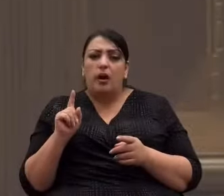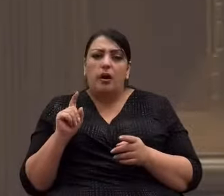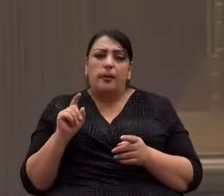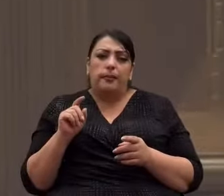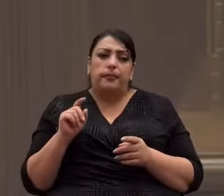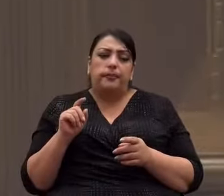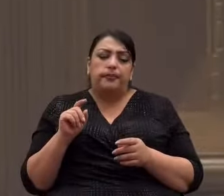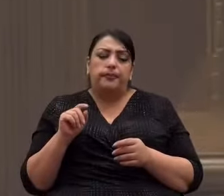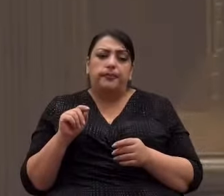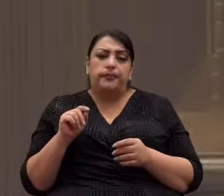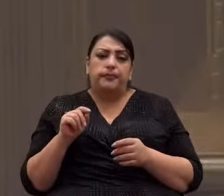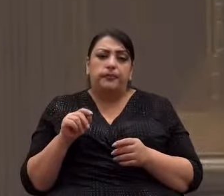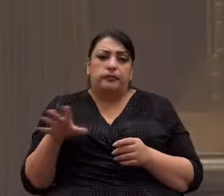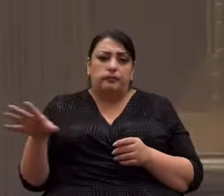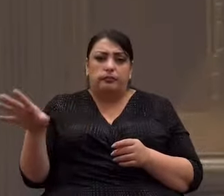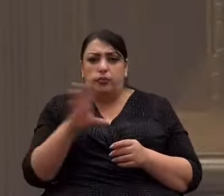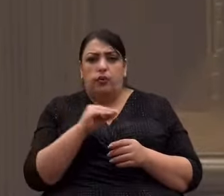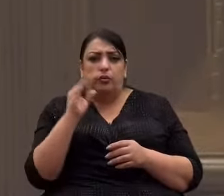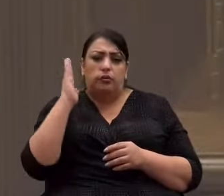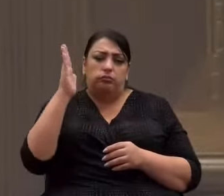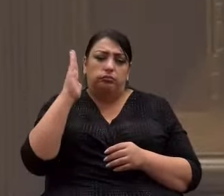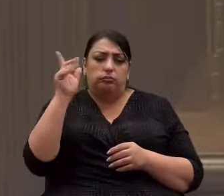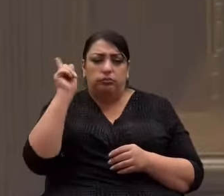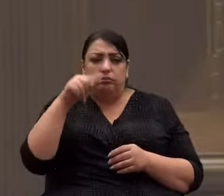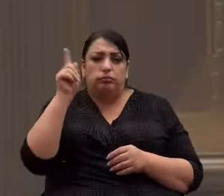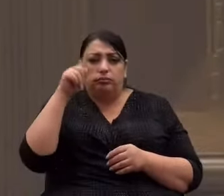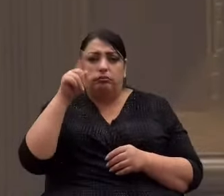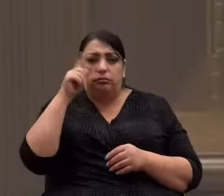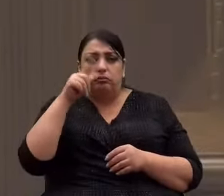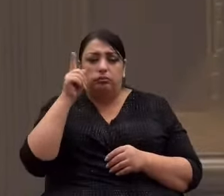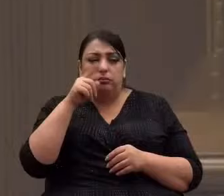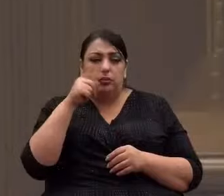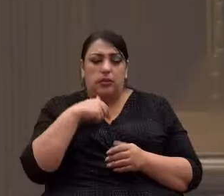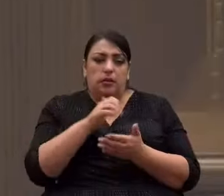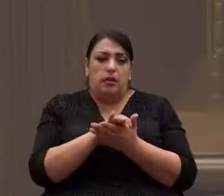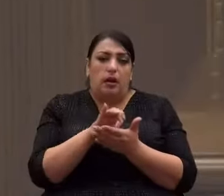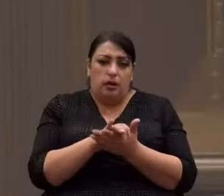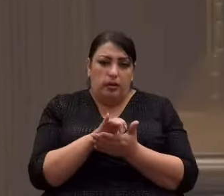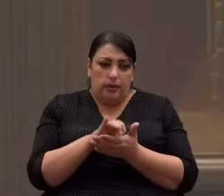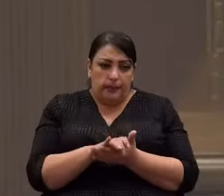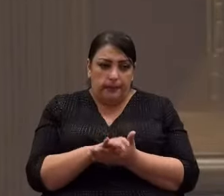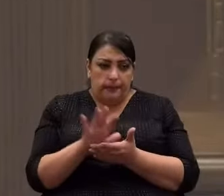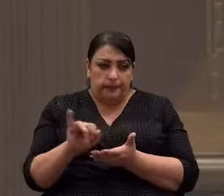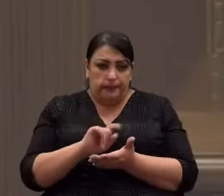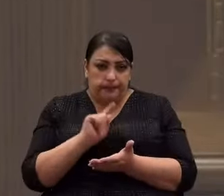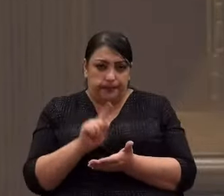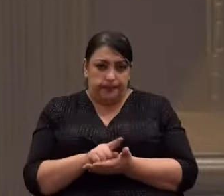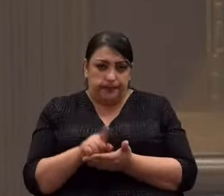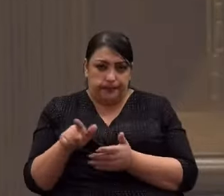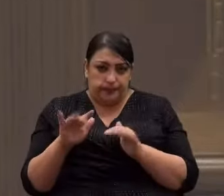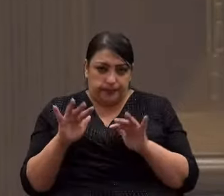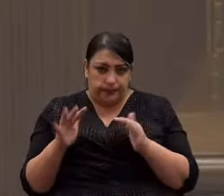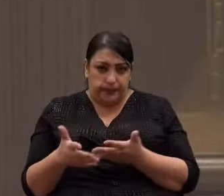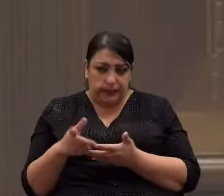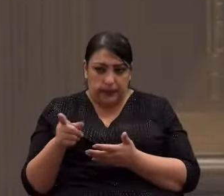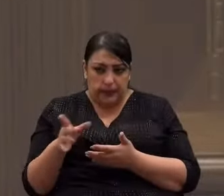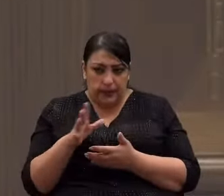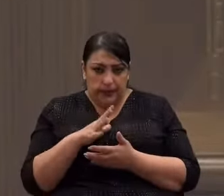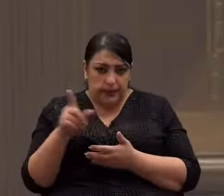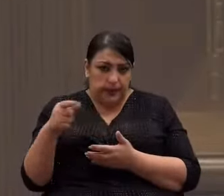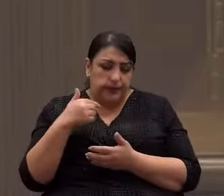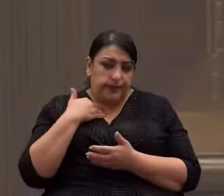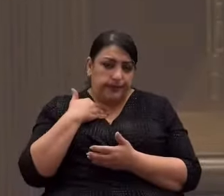100%-անոց ձեռք էին բարձրացնում որ բոլորն էլ նման դեպք գիտեն իսկ երբ որ հարցեր առաջանում իսկ դուք այդ դեպքի մասին բարձրաձայնել